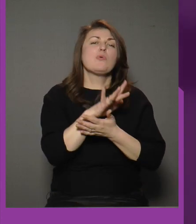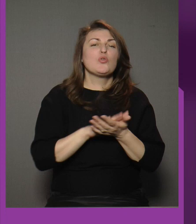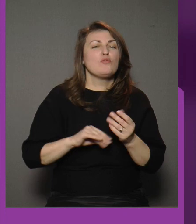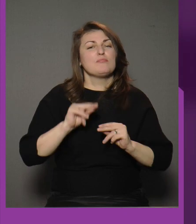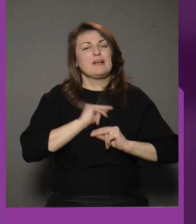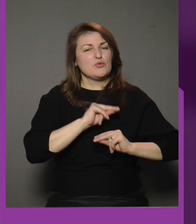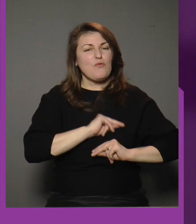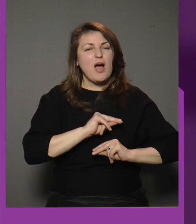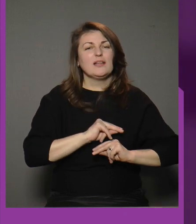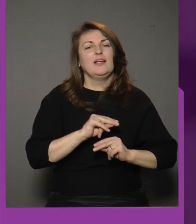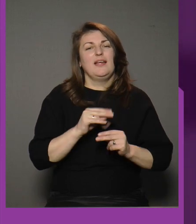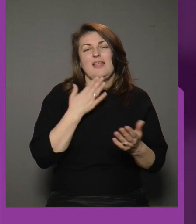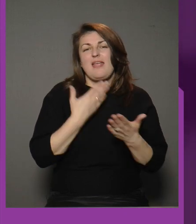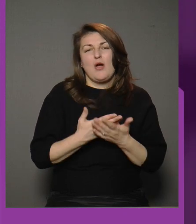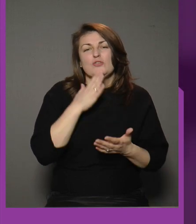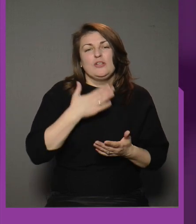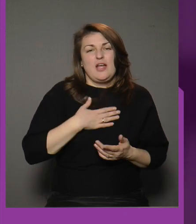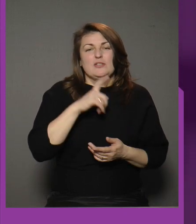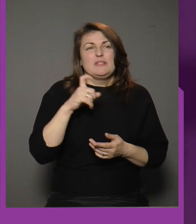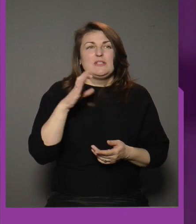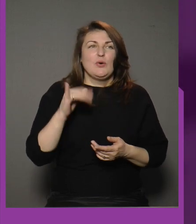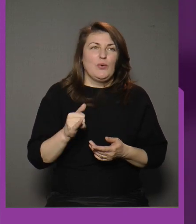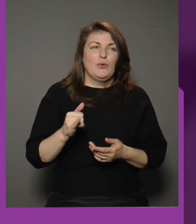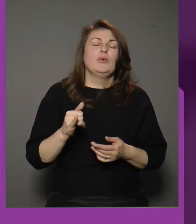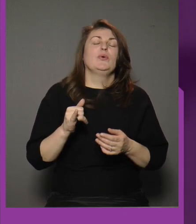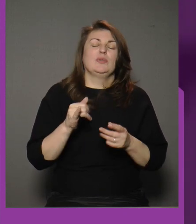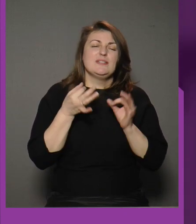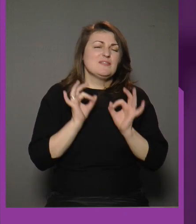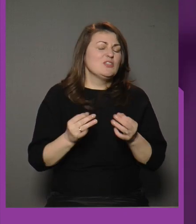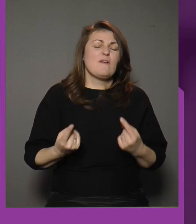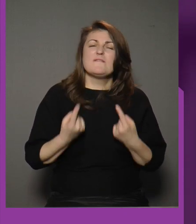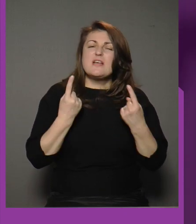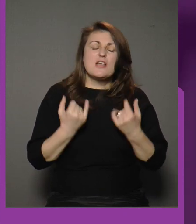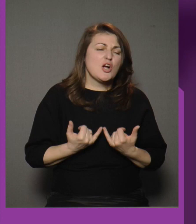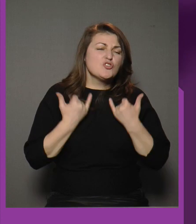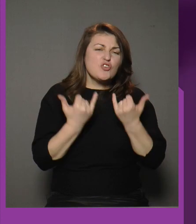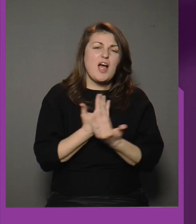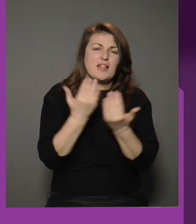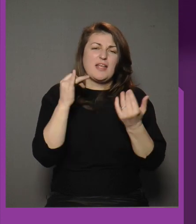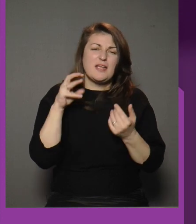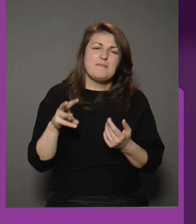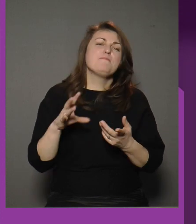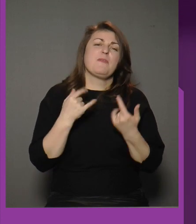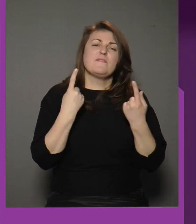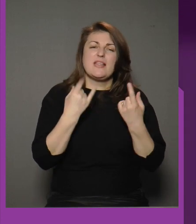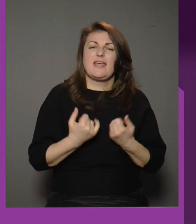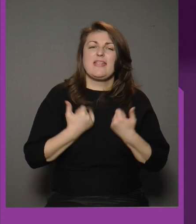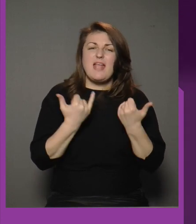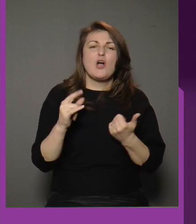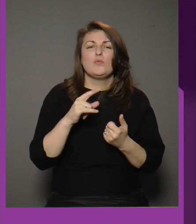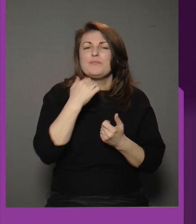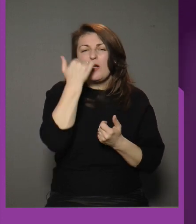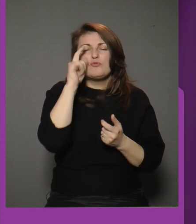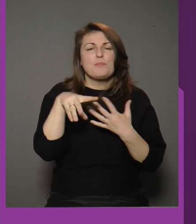працювати. Дякуючи нашим Збройним силам України, звісно, велика шана їм і велике дякуємо, що ми можемо